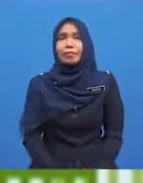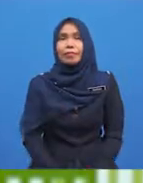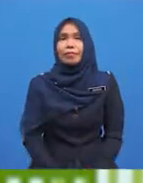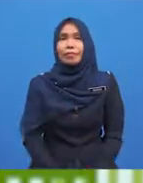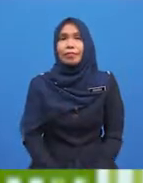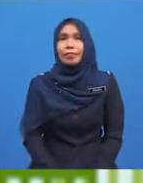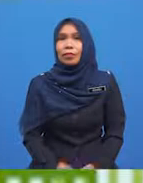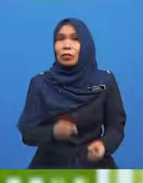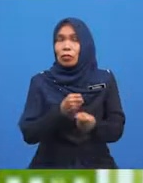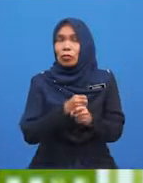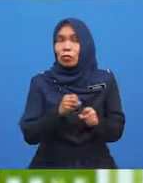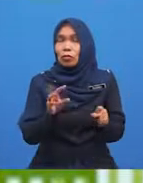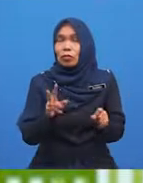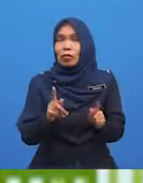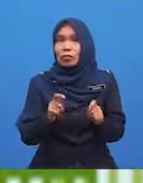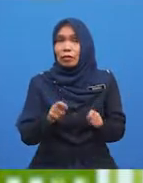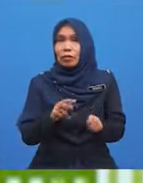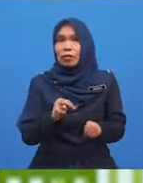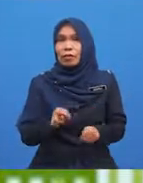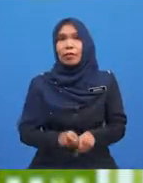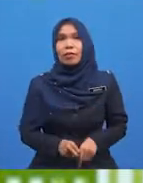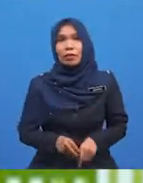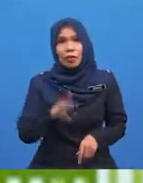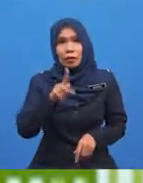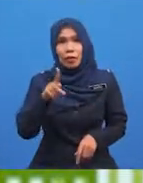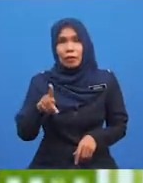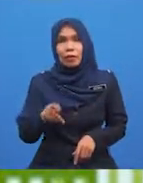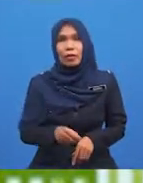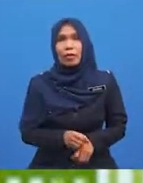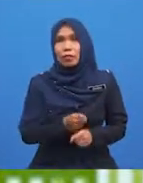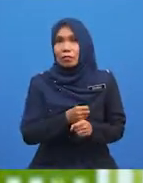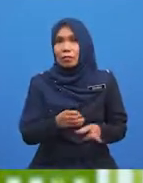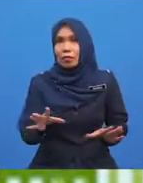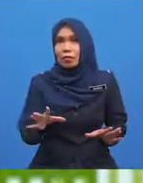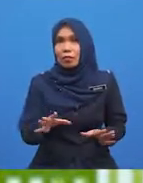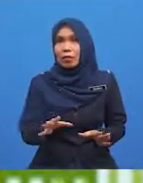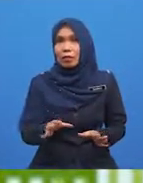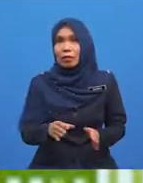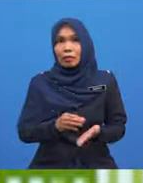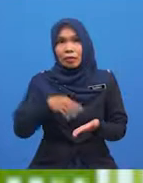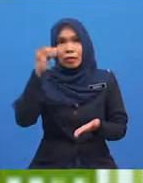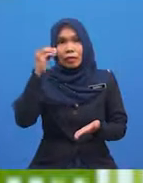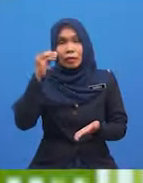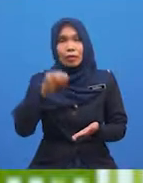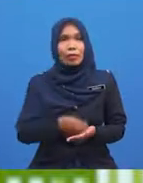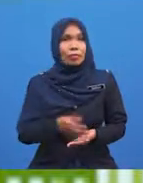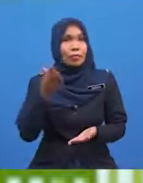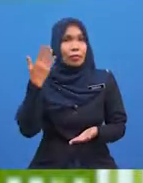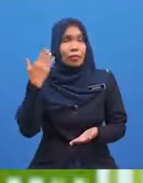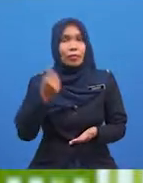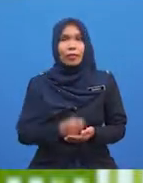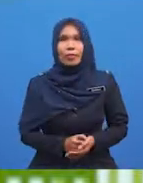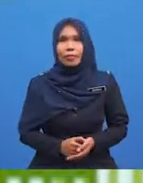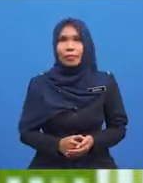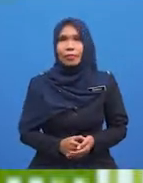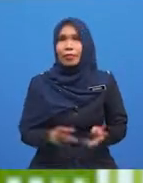Sudah semestinya pelajar-pelajar telah mengikuti tajuk pada episod yang lepas berkaitan